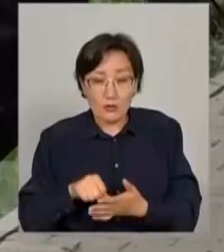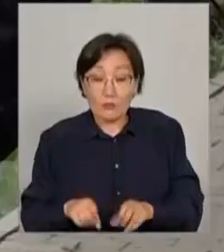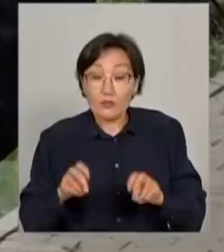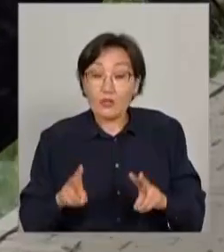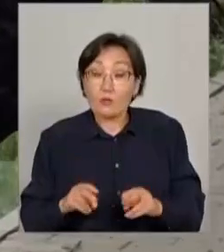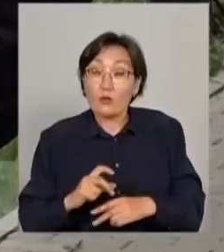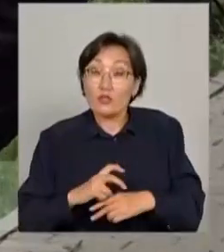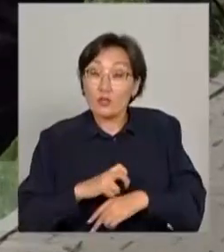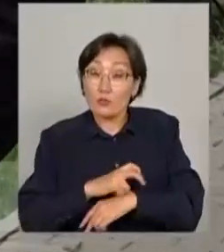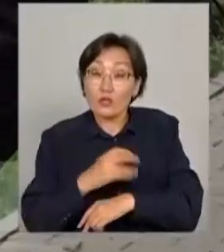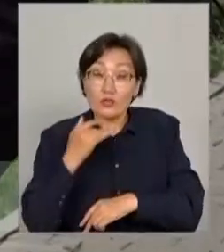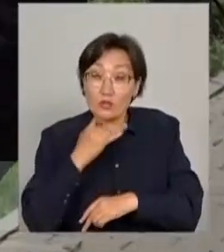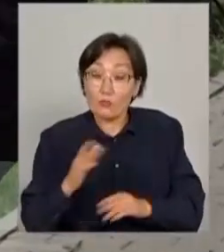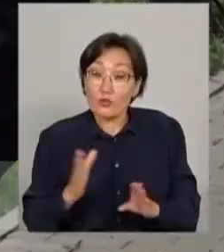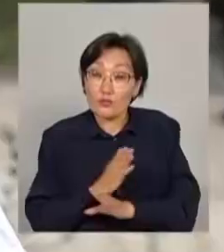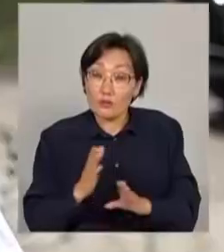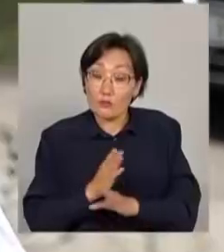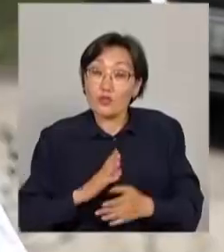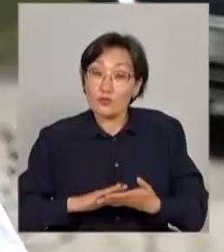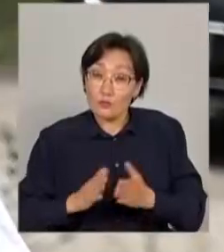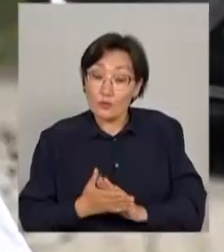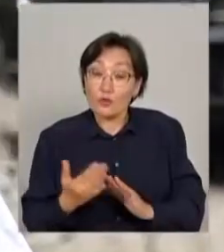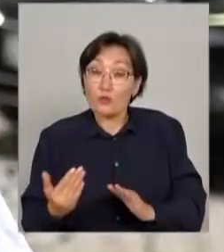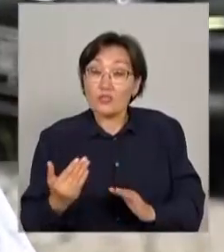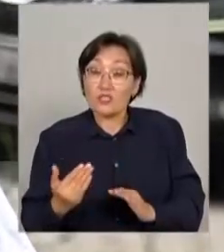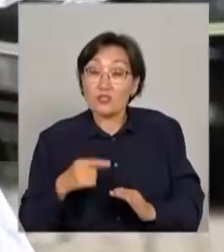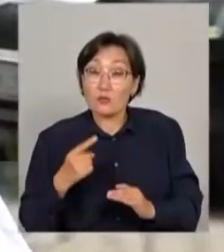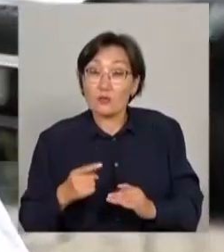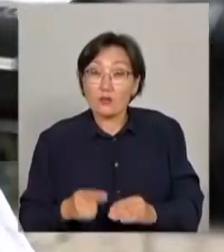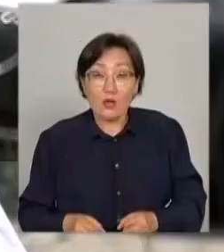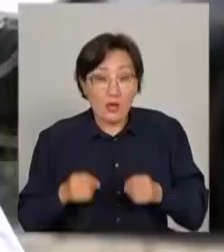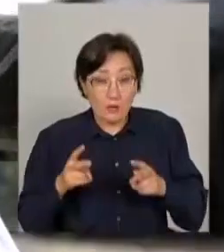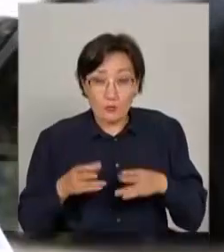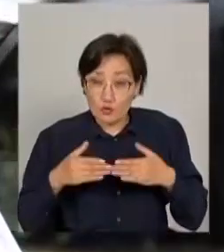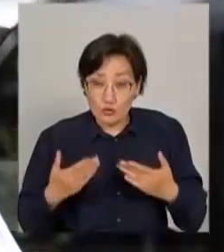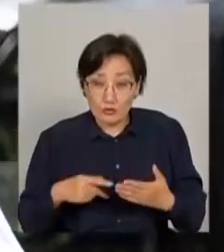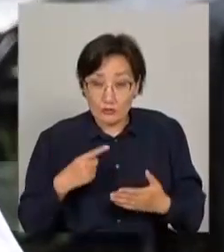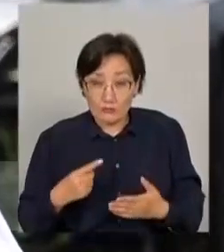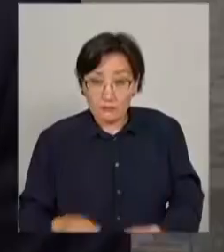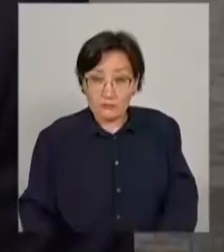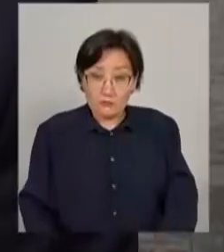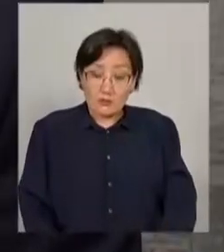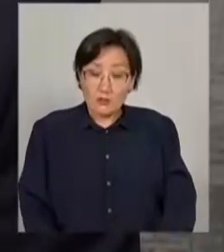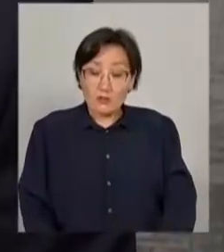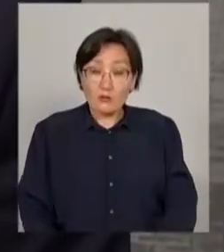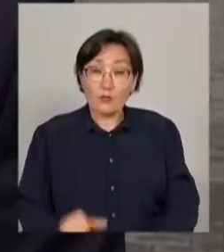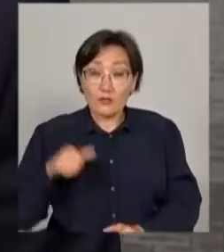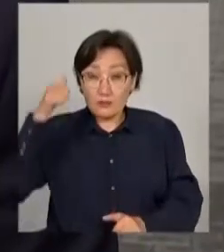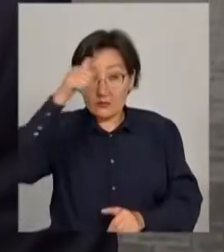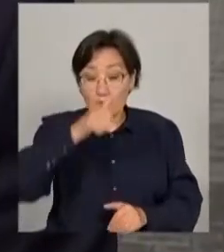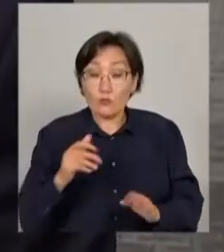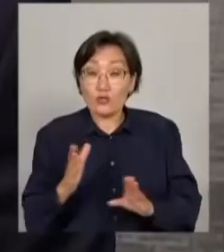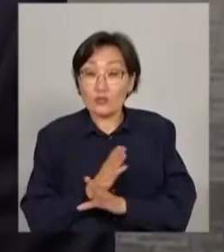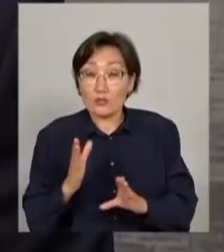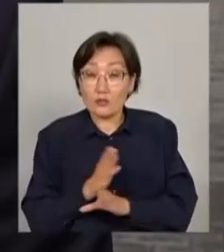мамандар жәндіктердің көбеюі табиғи құбылыс дейді. Оның үстіне олардан келер айтарлықтай қауіп жоқ көрінеді. Биылғы жылдың ауа